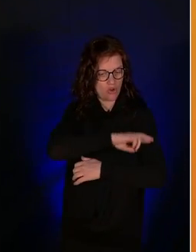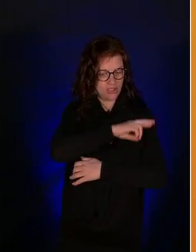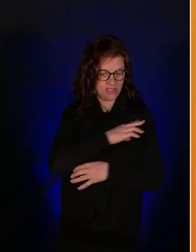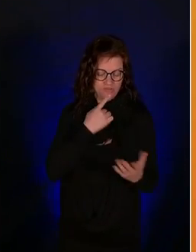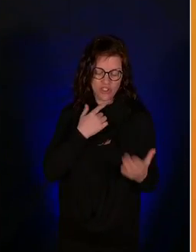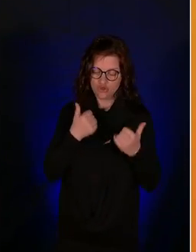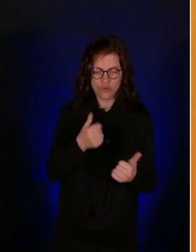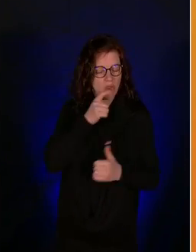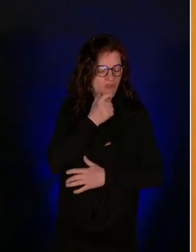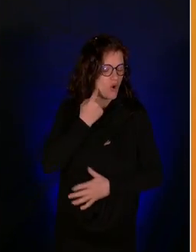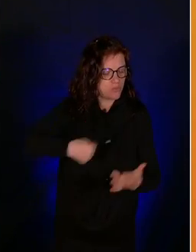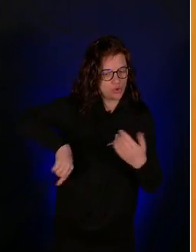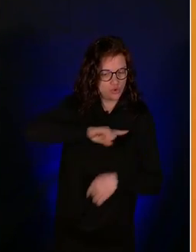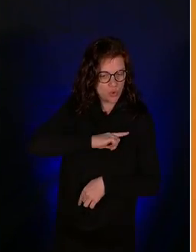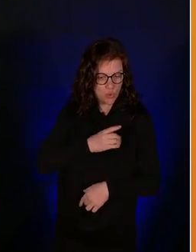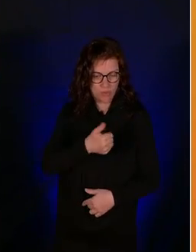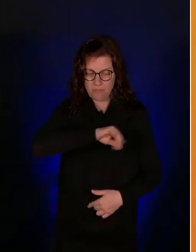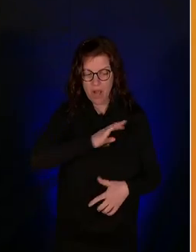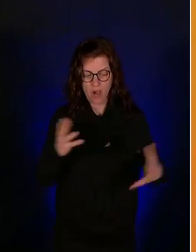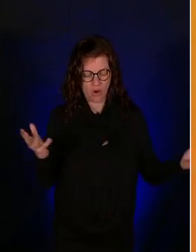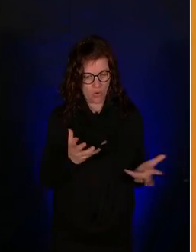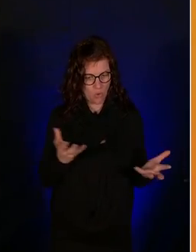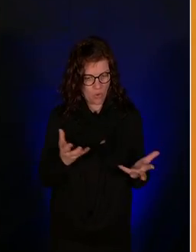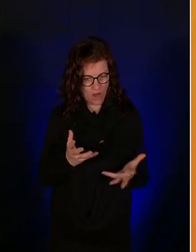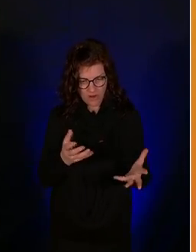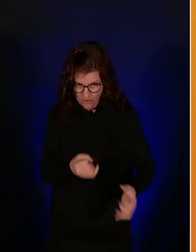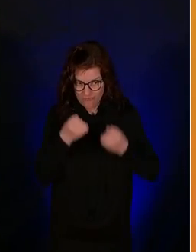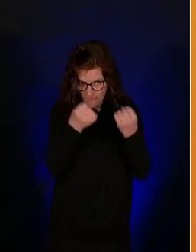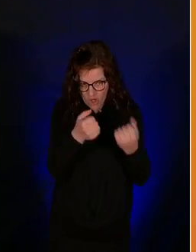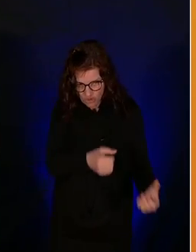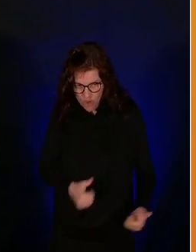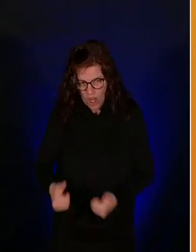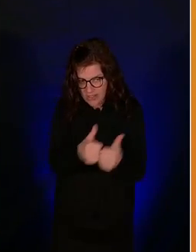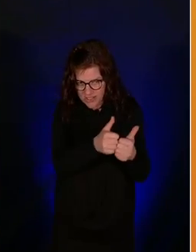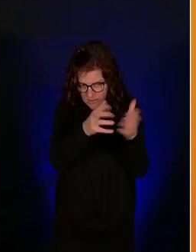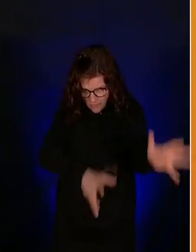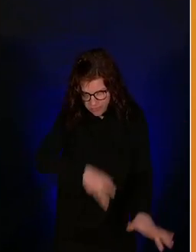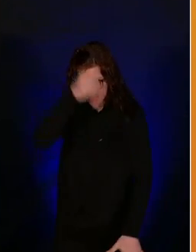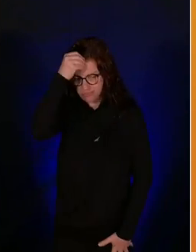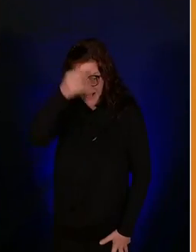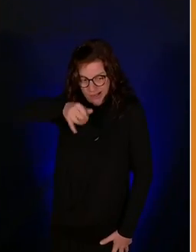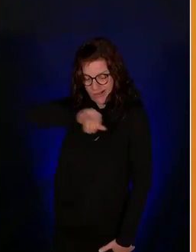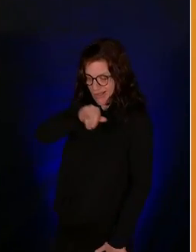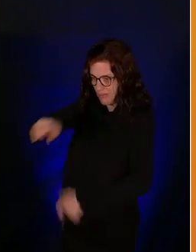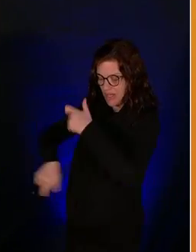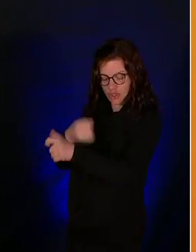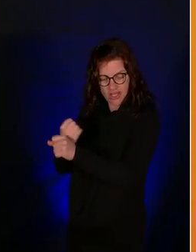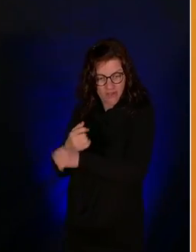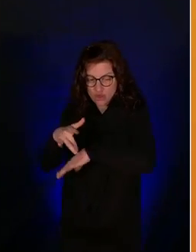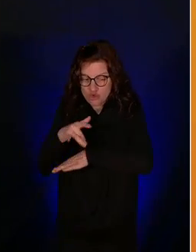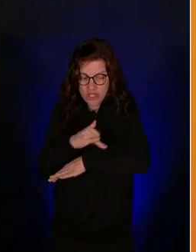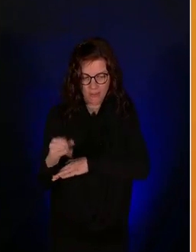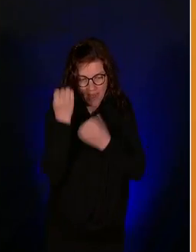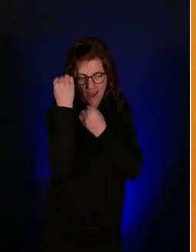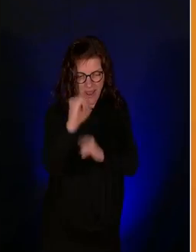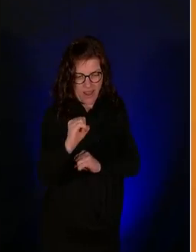nous, puisqu'il y a la prise de conscience de la force collective par des millions de travailleurs qui n'avaient jamais fait grève ou même